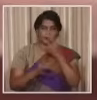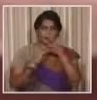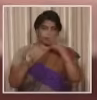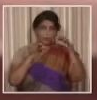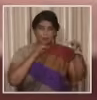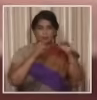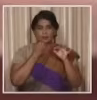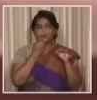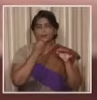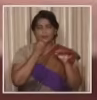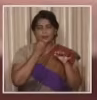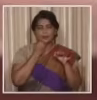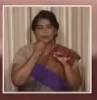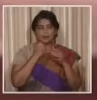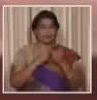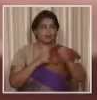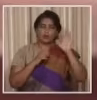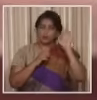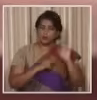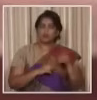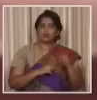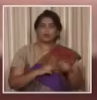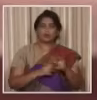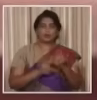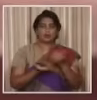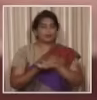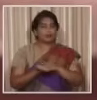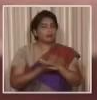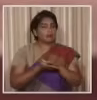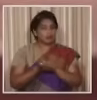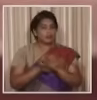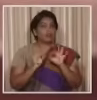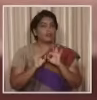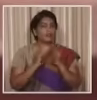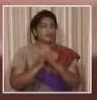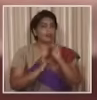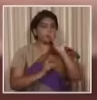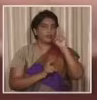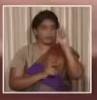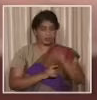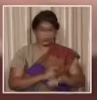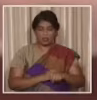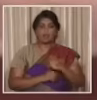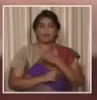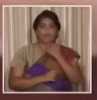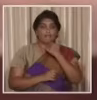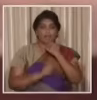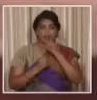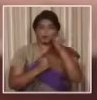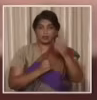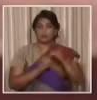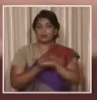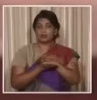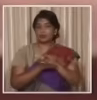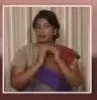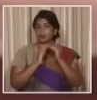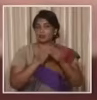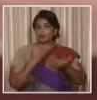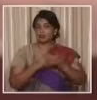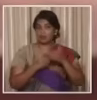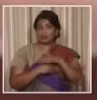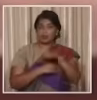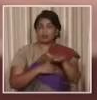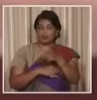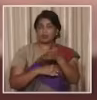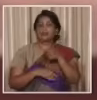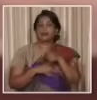එක කිසිම විදියකට කරන්නේ නැතුව පිරිපහදු මධ්‍යස්ථානයේ පවුල් 21000කට වතුර ලබා දෙන්න තියෙන පිරිපහදු මධ්‍යස්ථානයේ හදන්න හිටපු භූමිය